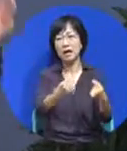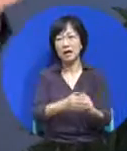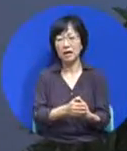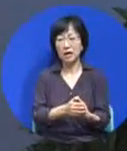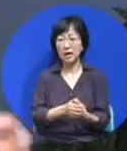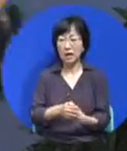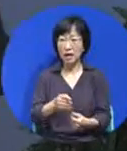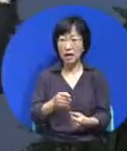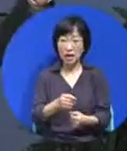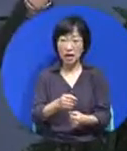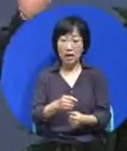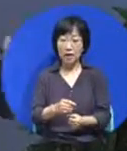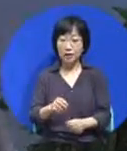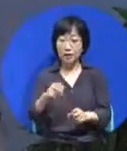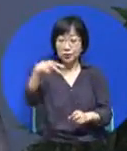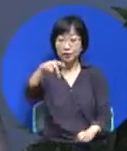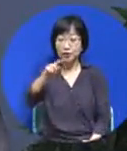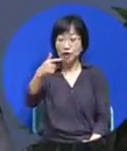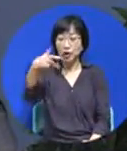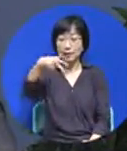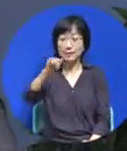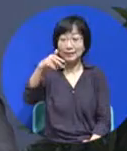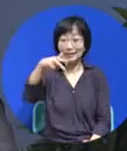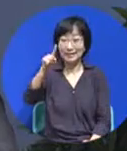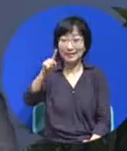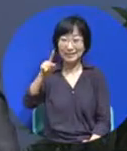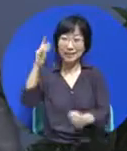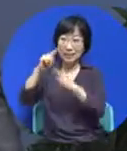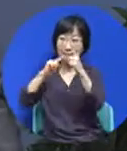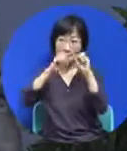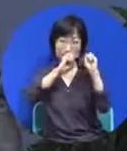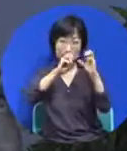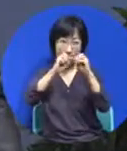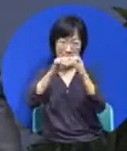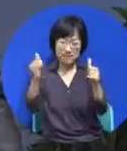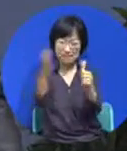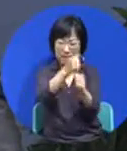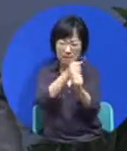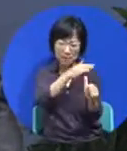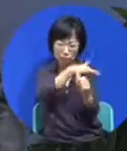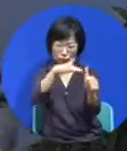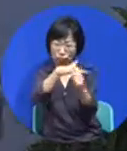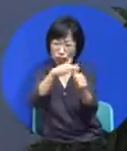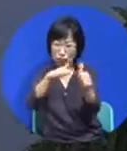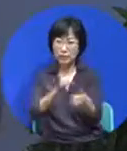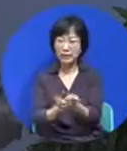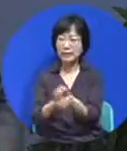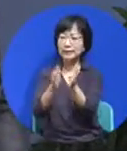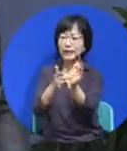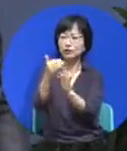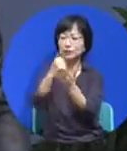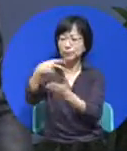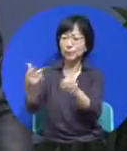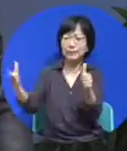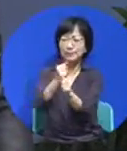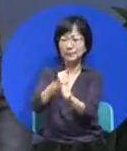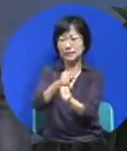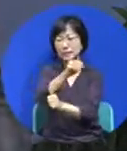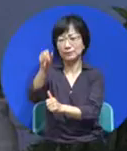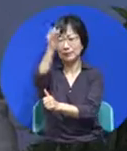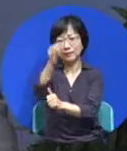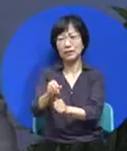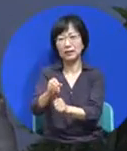심지어 예수 그리스도 십자가 못 박고. They killed the prophets and they even crucified Jesus. 합니다. 우리는 중요한 깨달음을 가지고 있어야